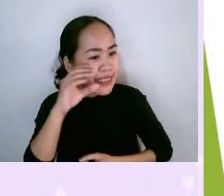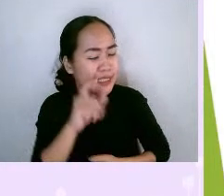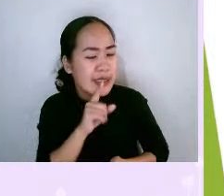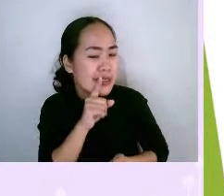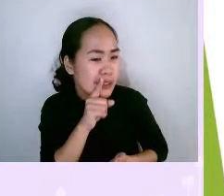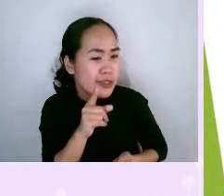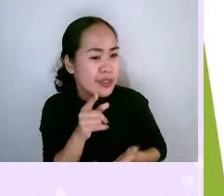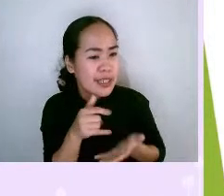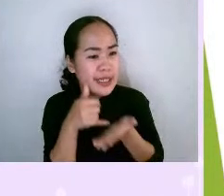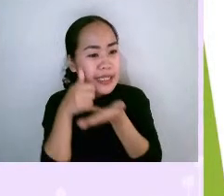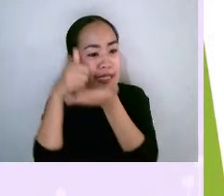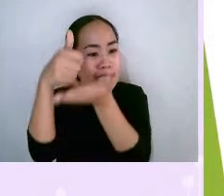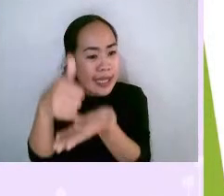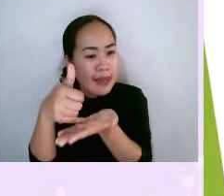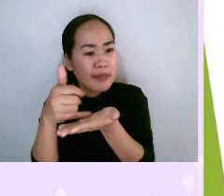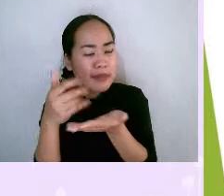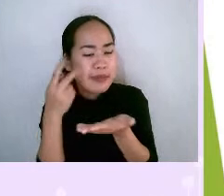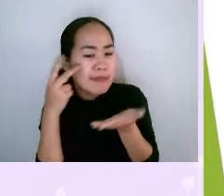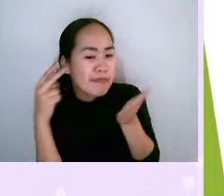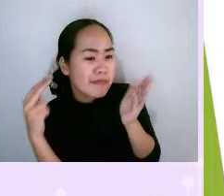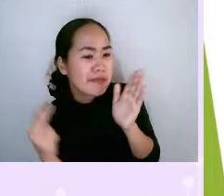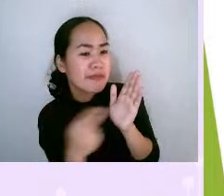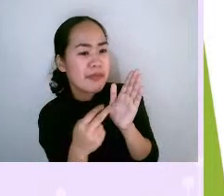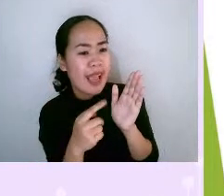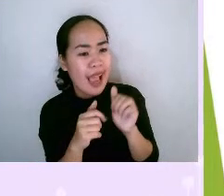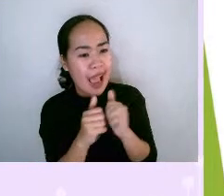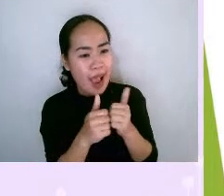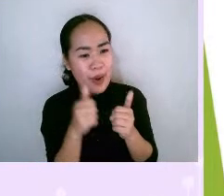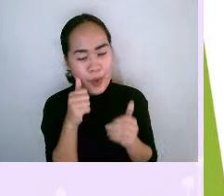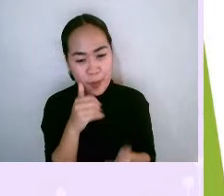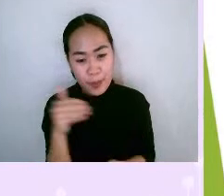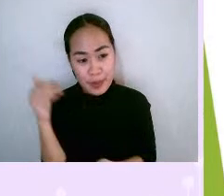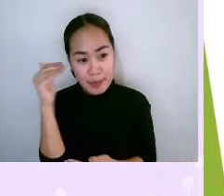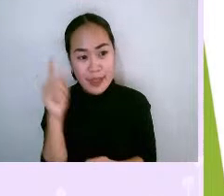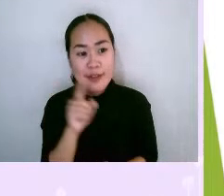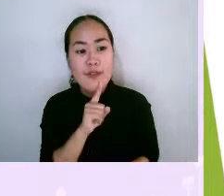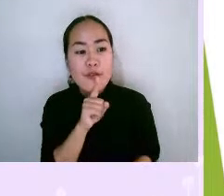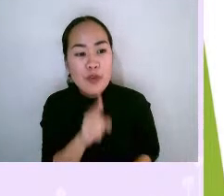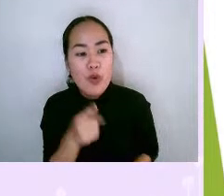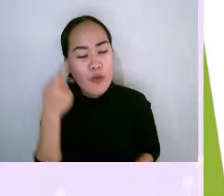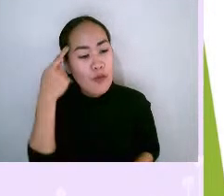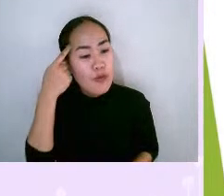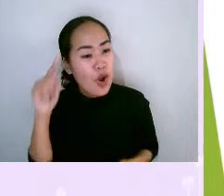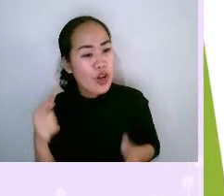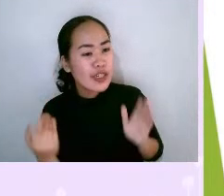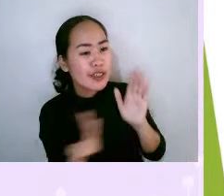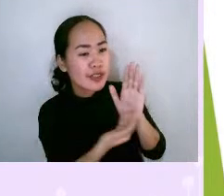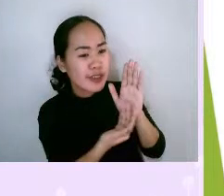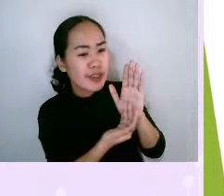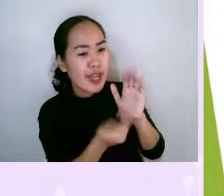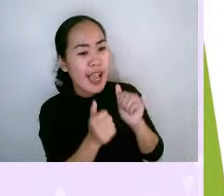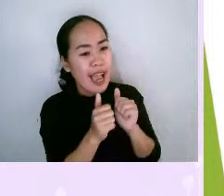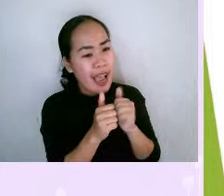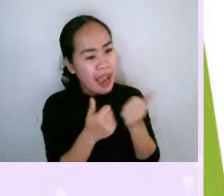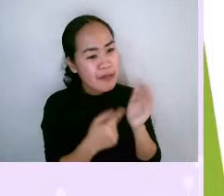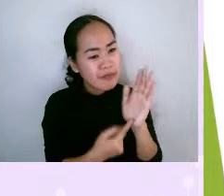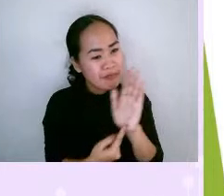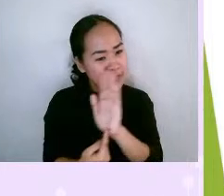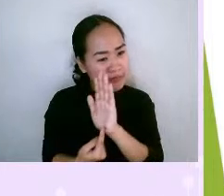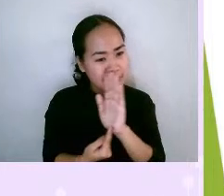mga pagkilala doon sa mga kababaihan na nagpakita ng kagalingan nila